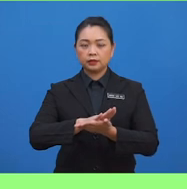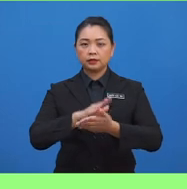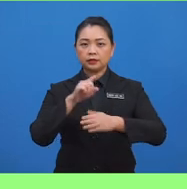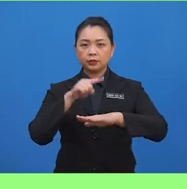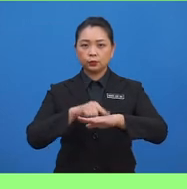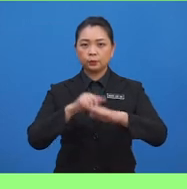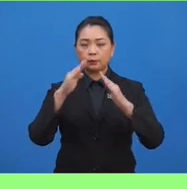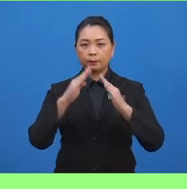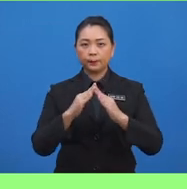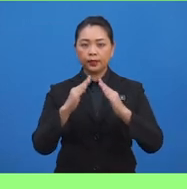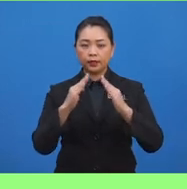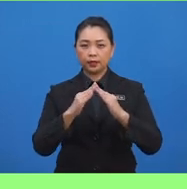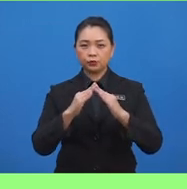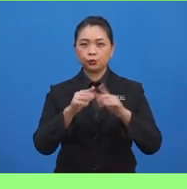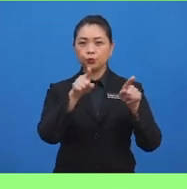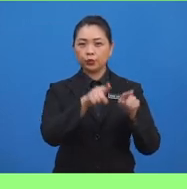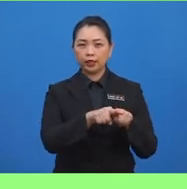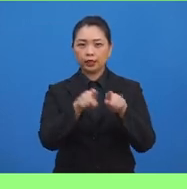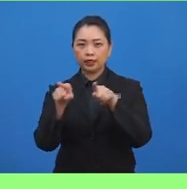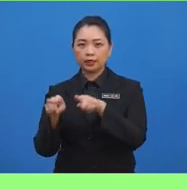di rumah juga